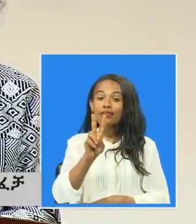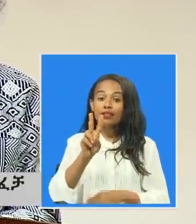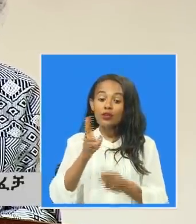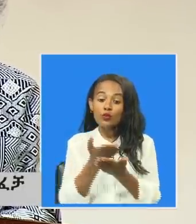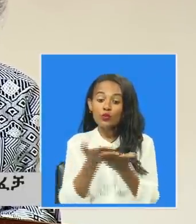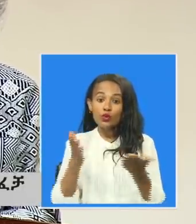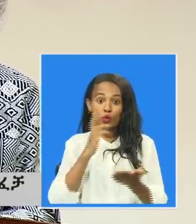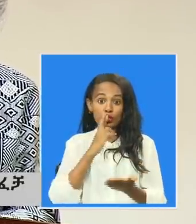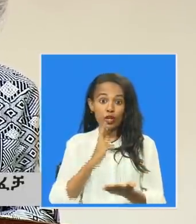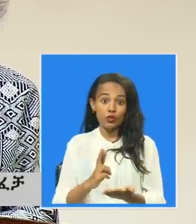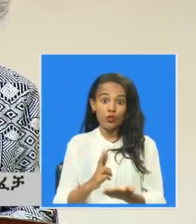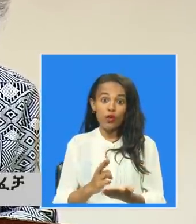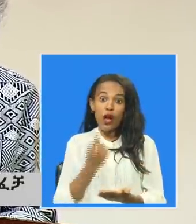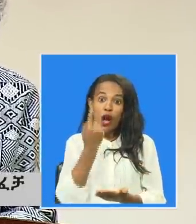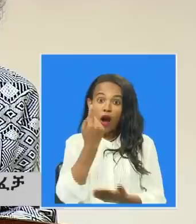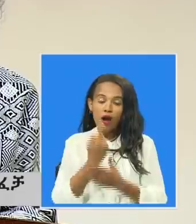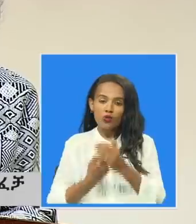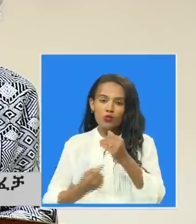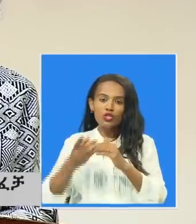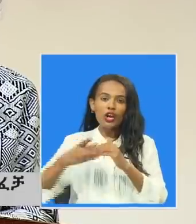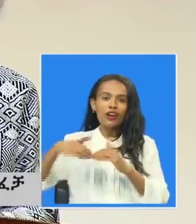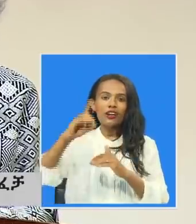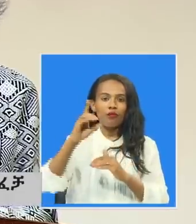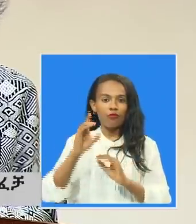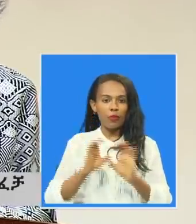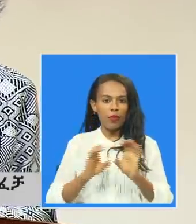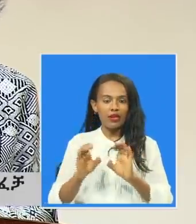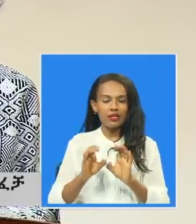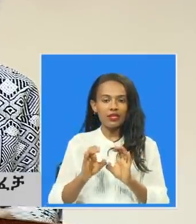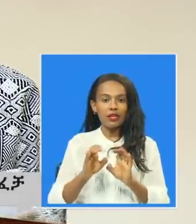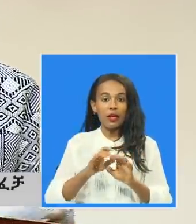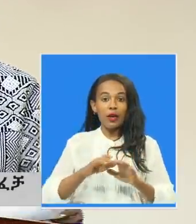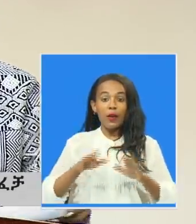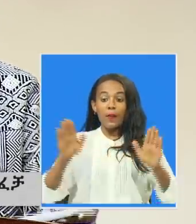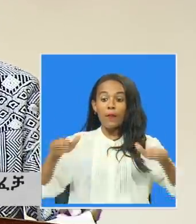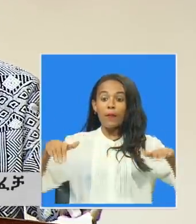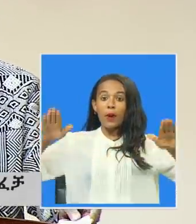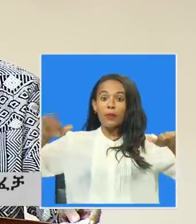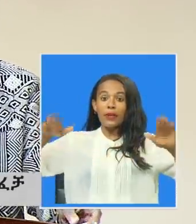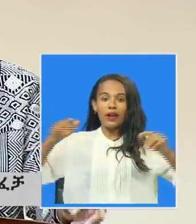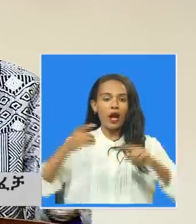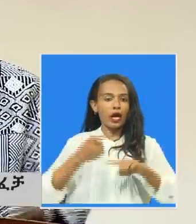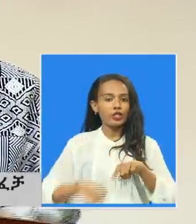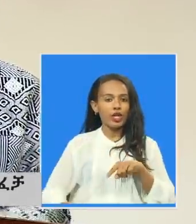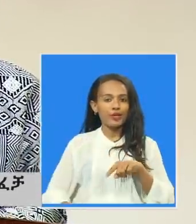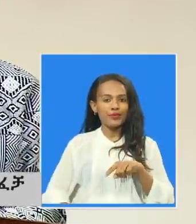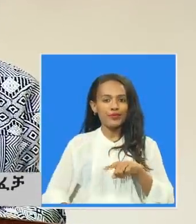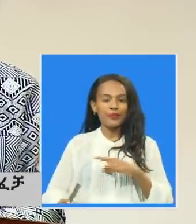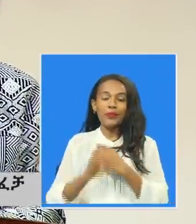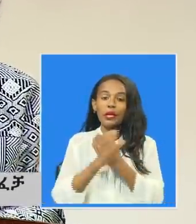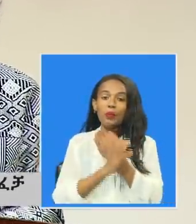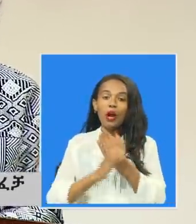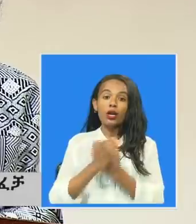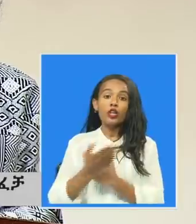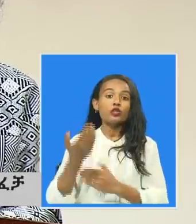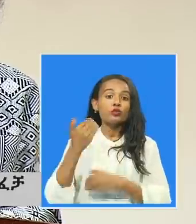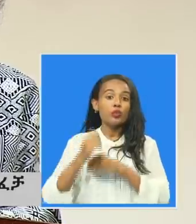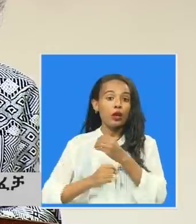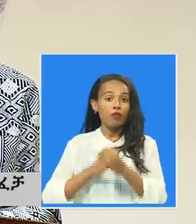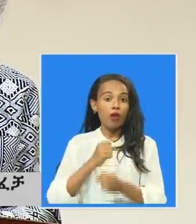ናቸው። አንዱን ብቻ ከፍ በማድረግ መብረር አይቻልም። በሀገራችን ባለፈው